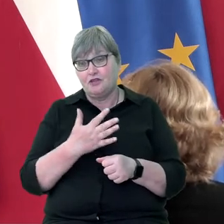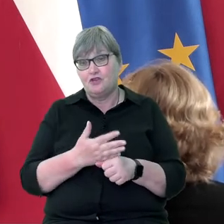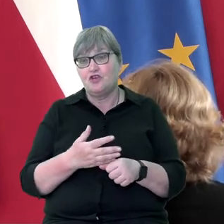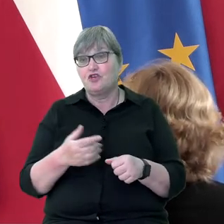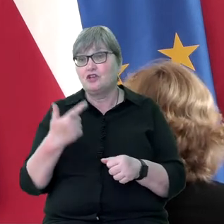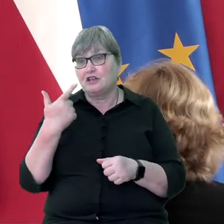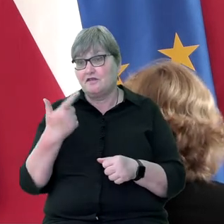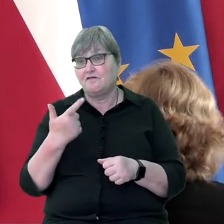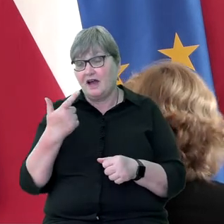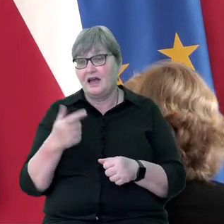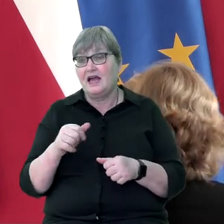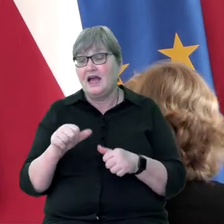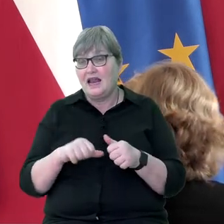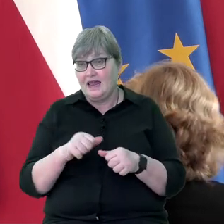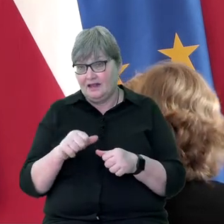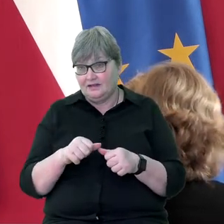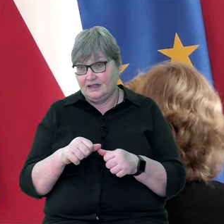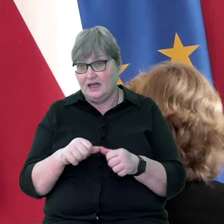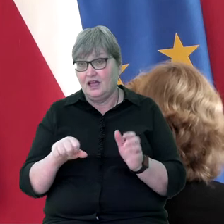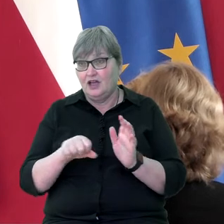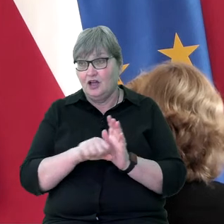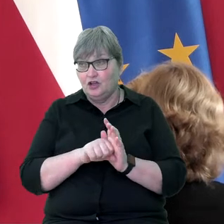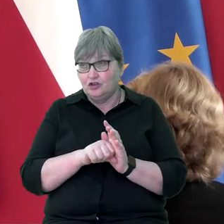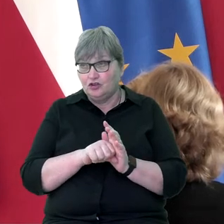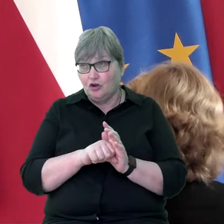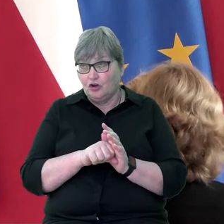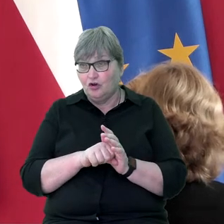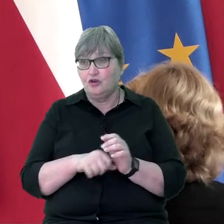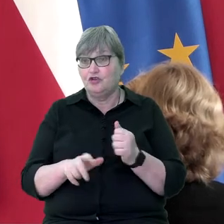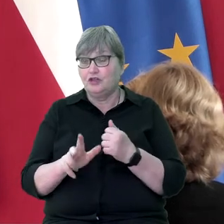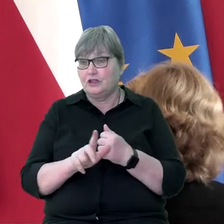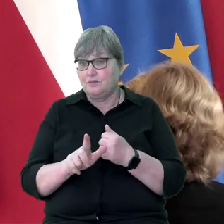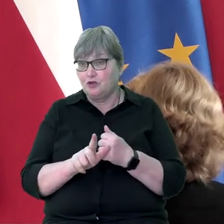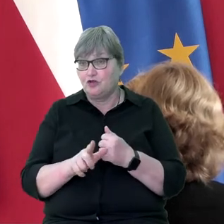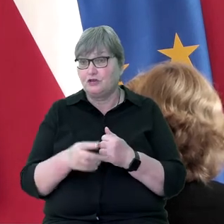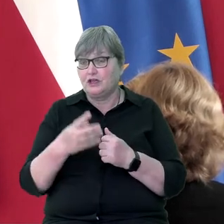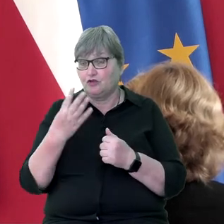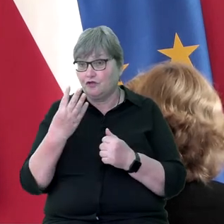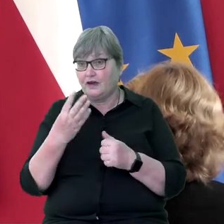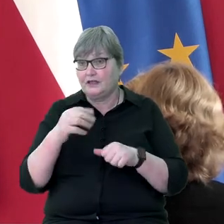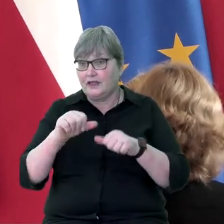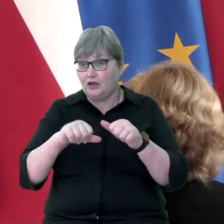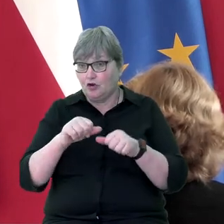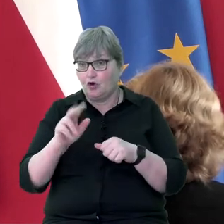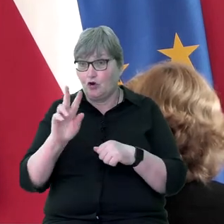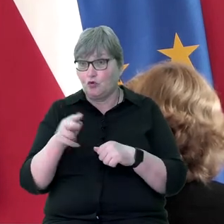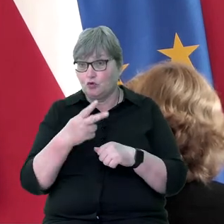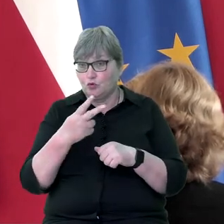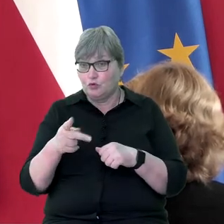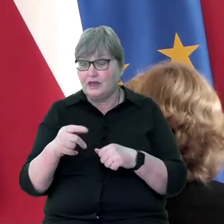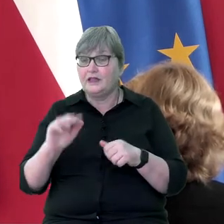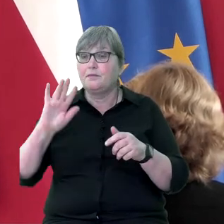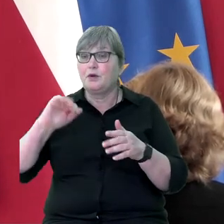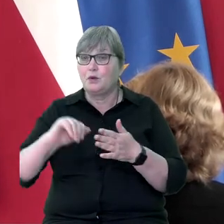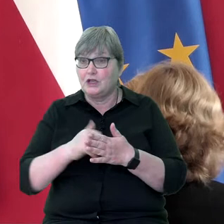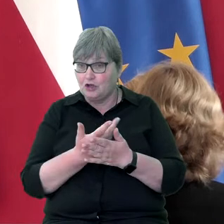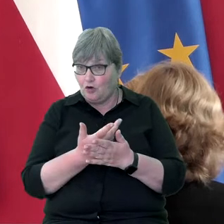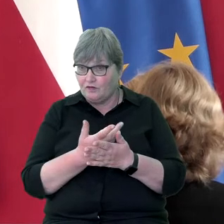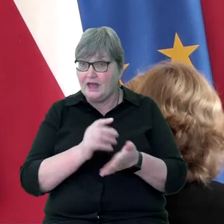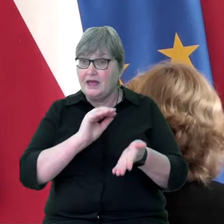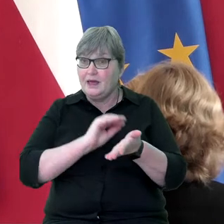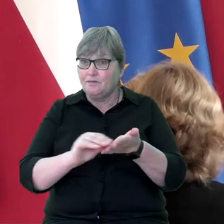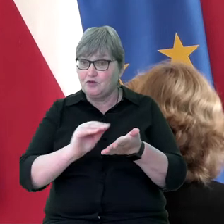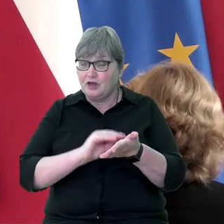31 grudnia 1974 roku, kiedy weszły w życie przepisy kodeksu pracy, który podporządkował